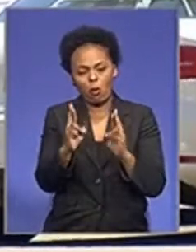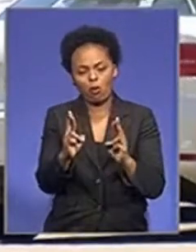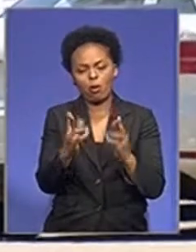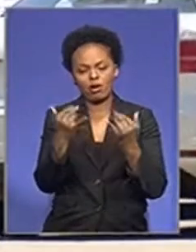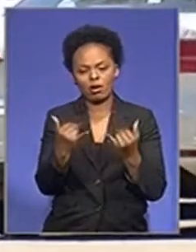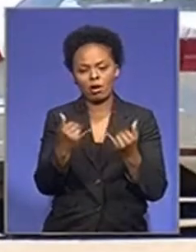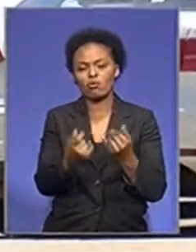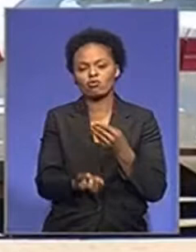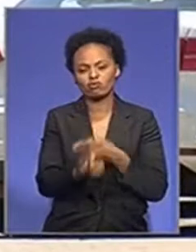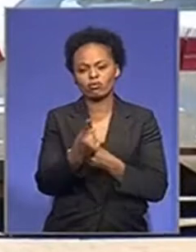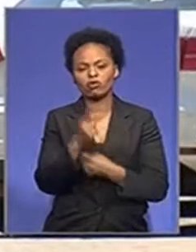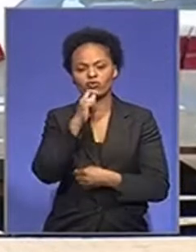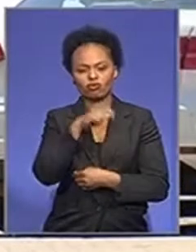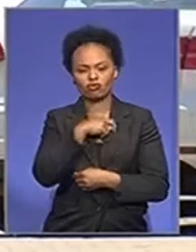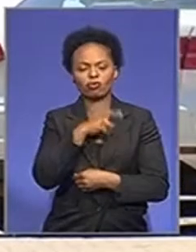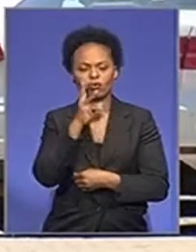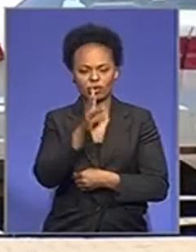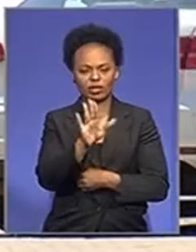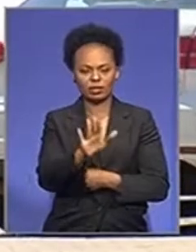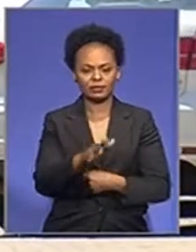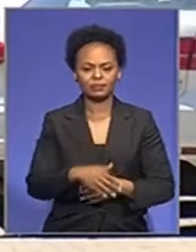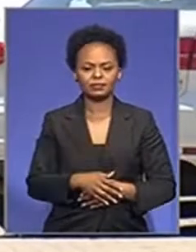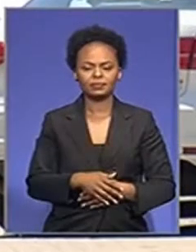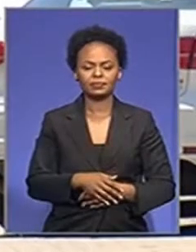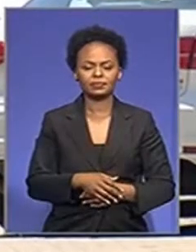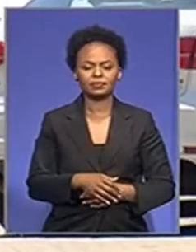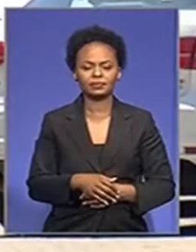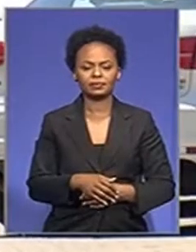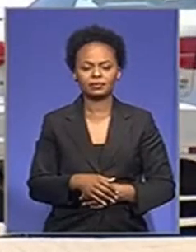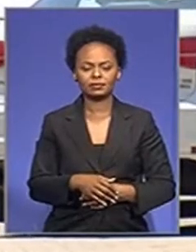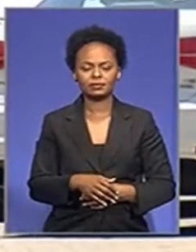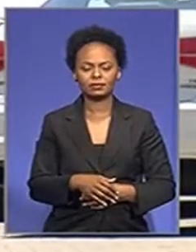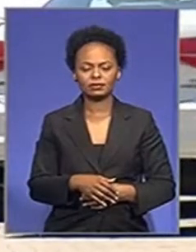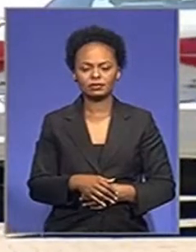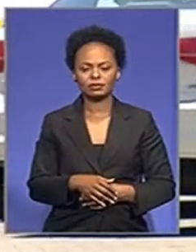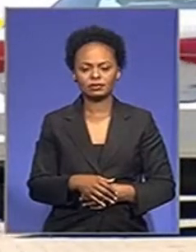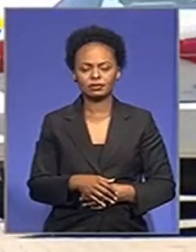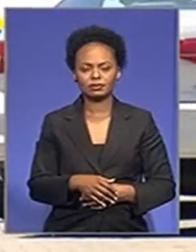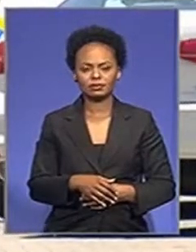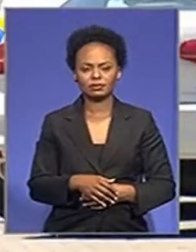go ye kae. Ke Mage ke tla Mohlabe wa ditaba tša SABC kgorontsheko ya Magiseterata wa Boksburg.